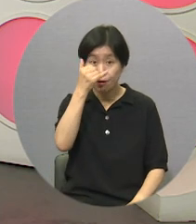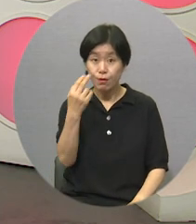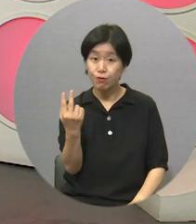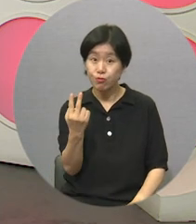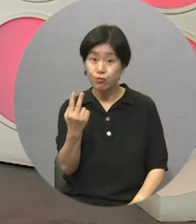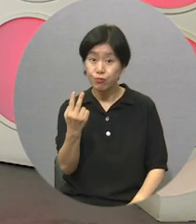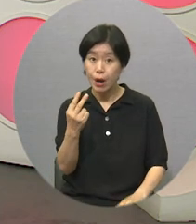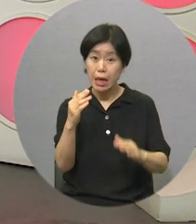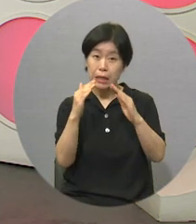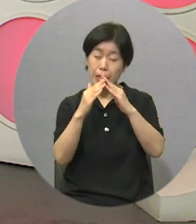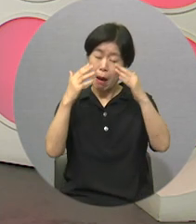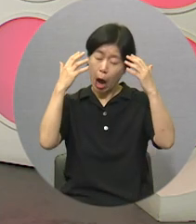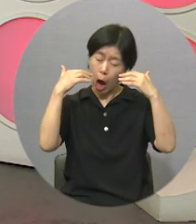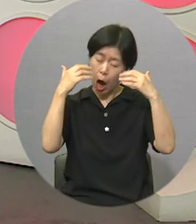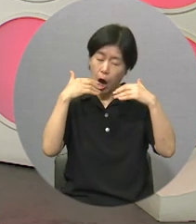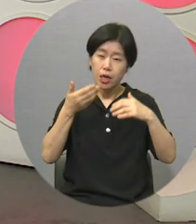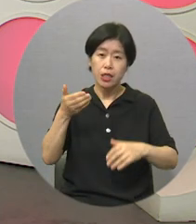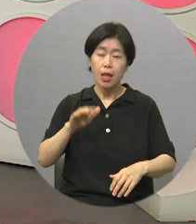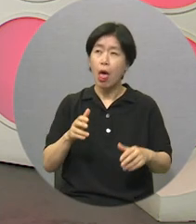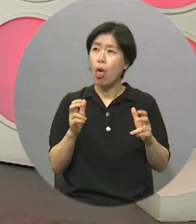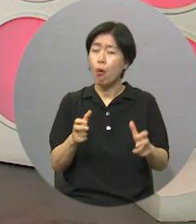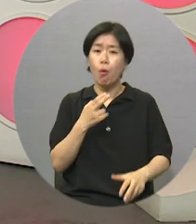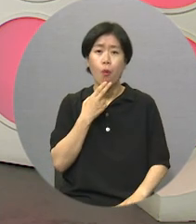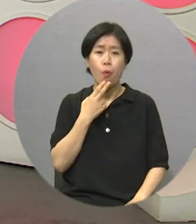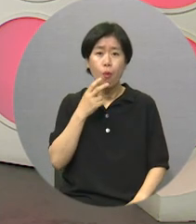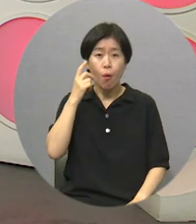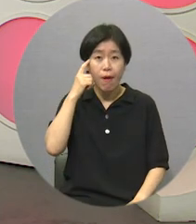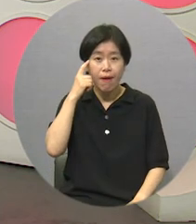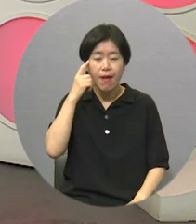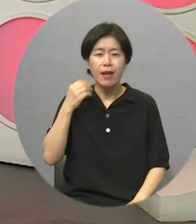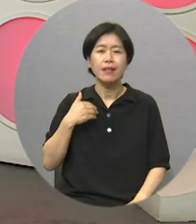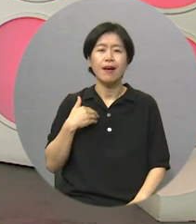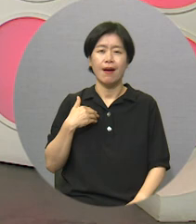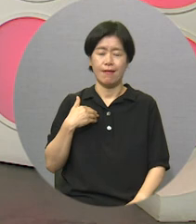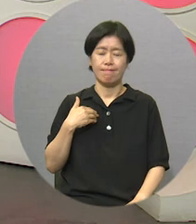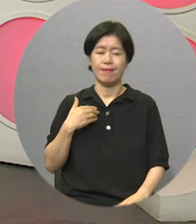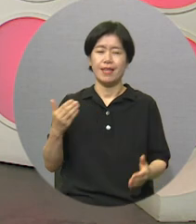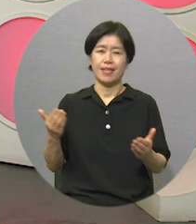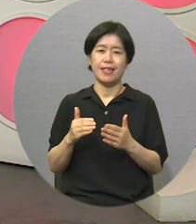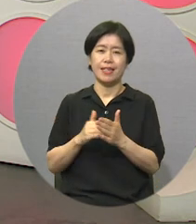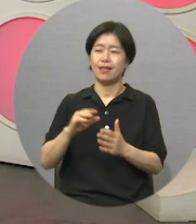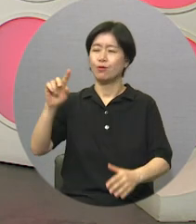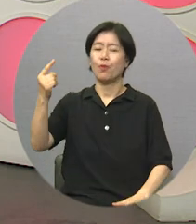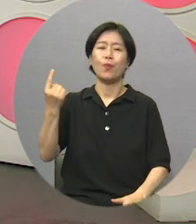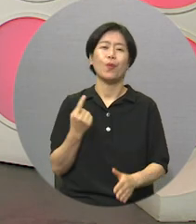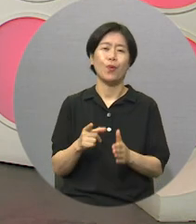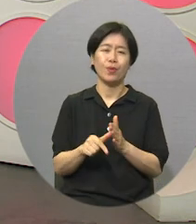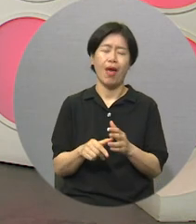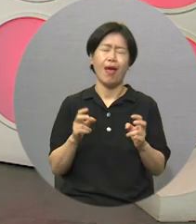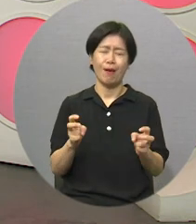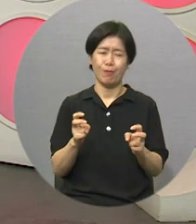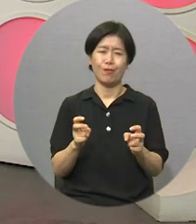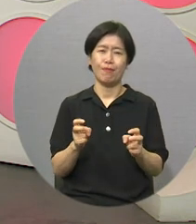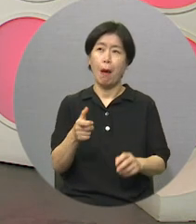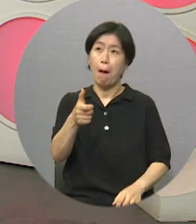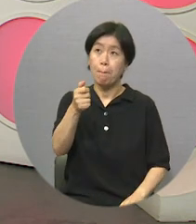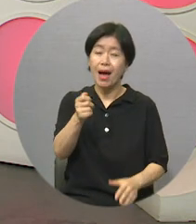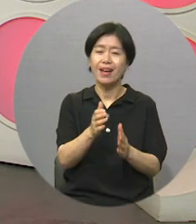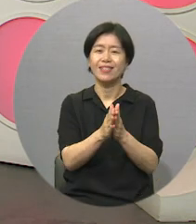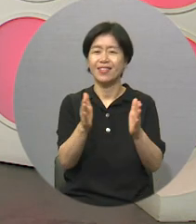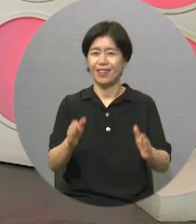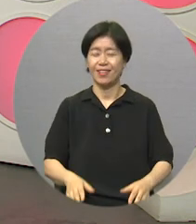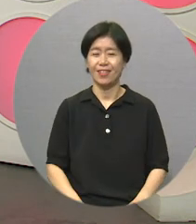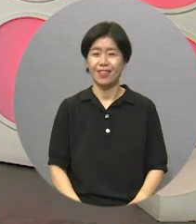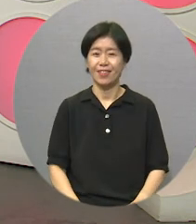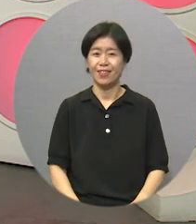종일 에어컨을 켜시지 않다가 제가 퇴근하는 시간에는 꼭 맞춰 틀어주셨습니다.